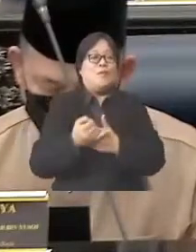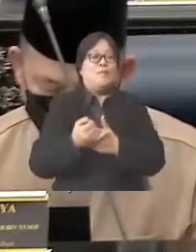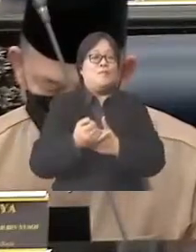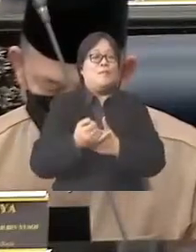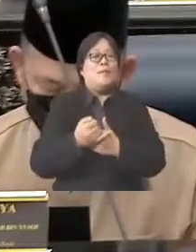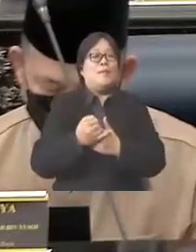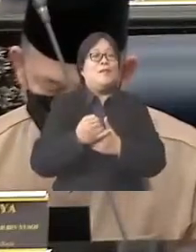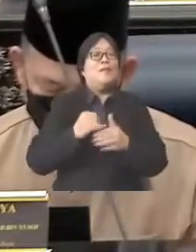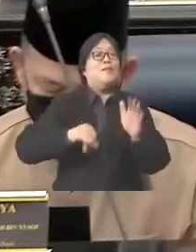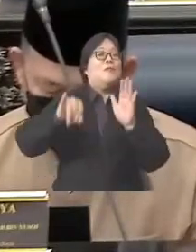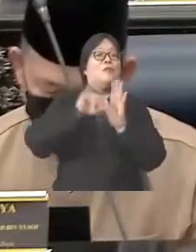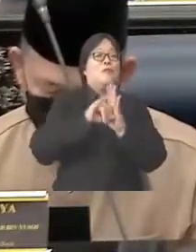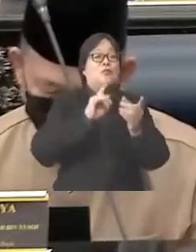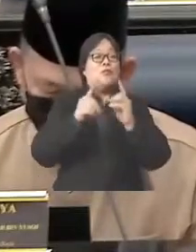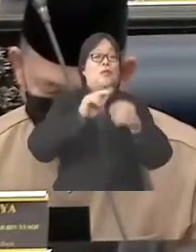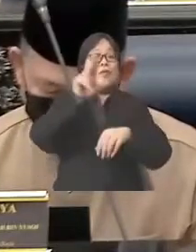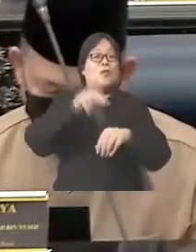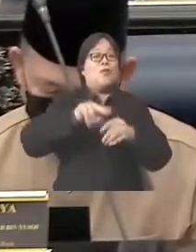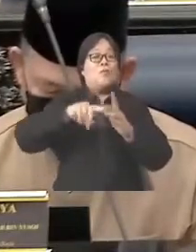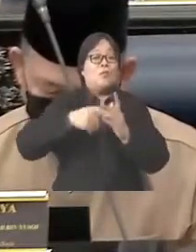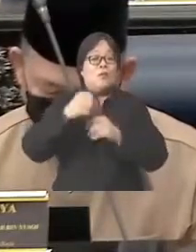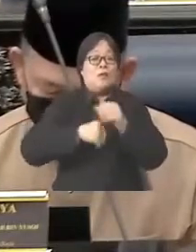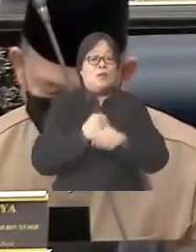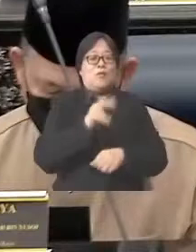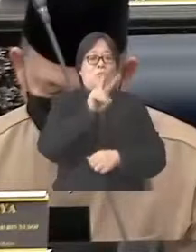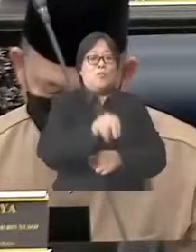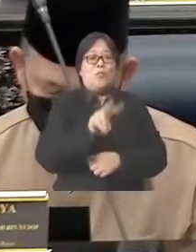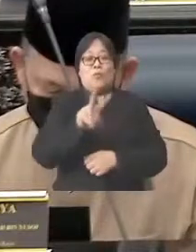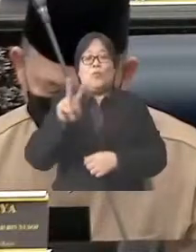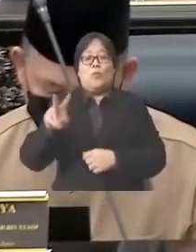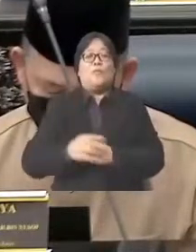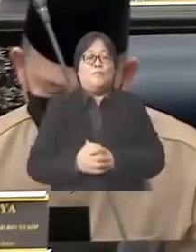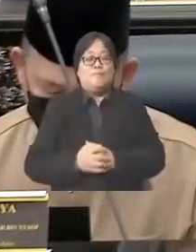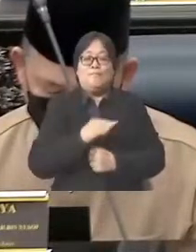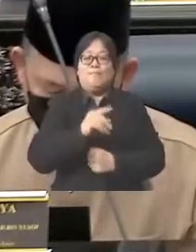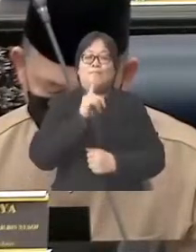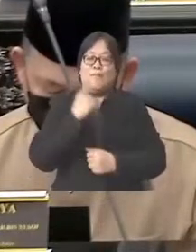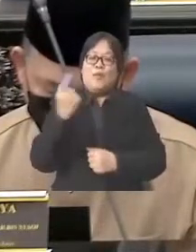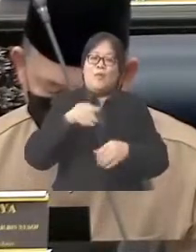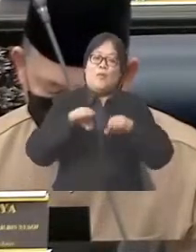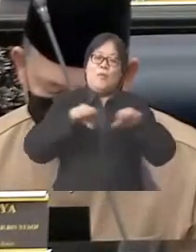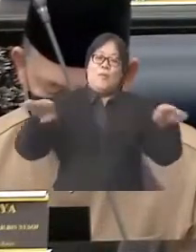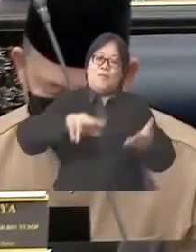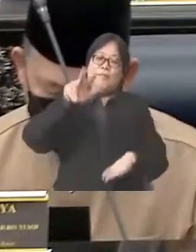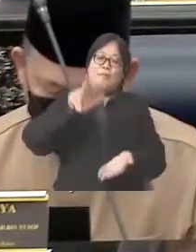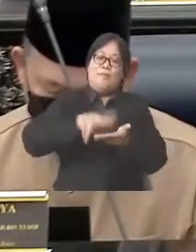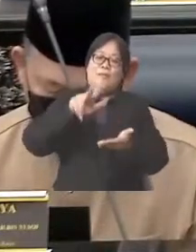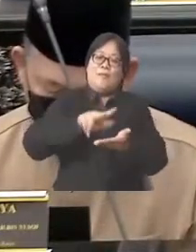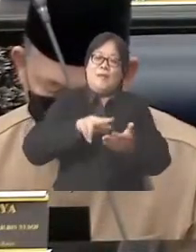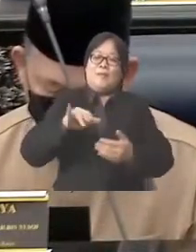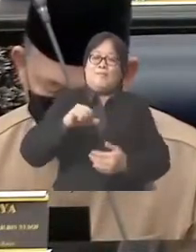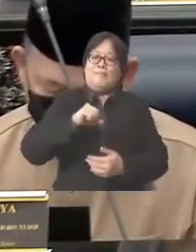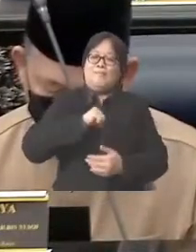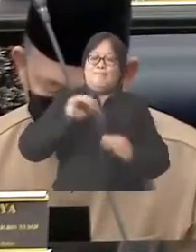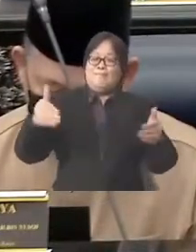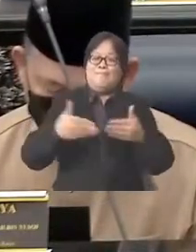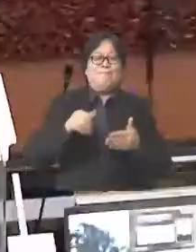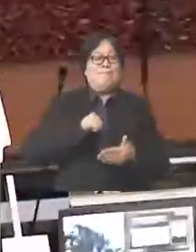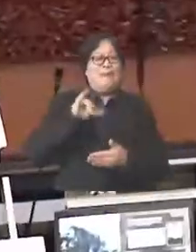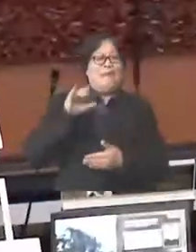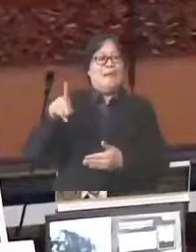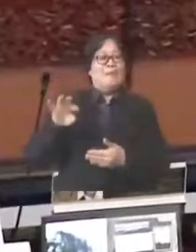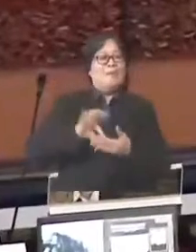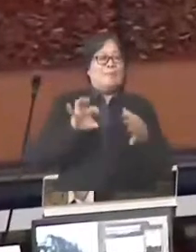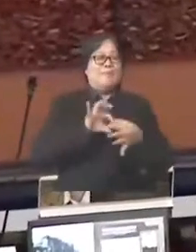identity gaji disetel nasional akan dimulai kan pada Tahun 2022 dan merupakan satu platform pengesahan pengenalan diri bagi membolehkan